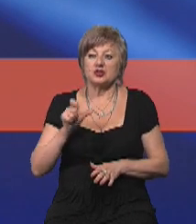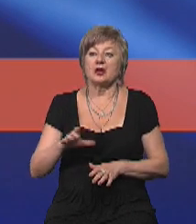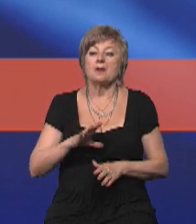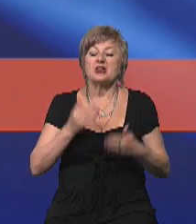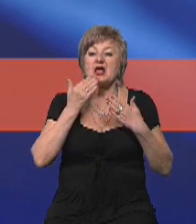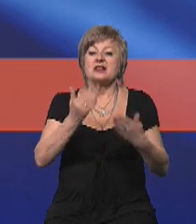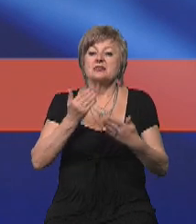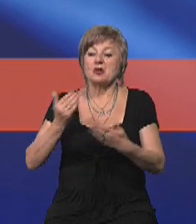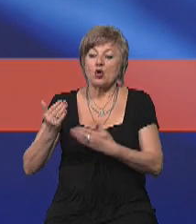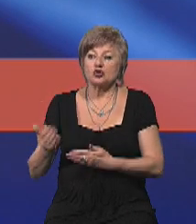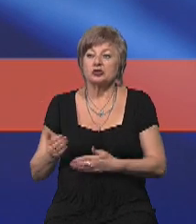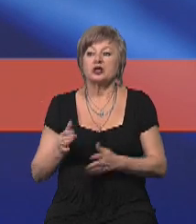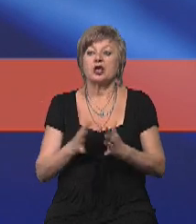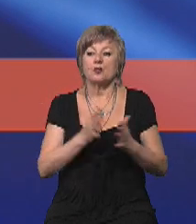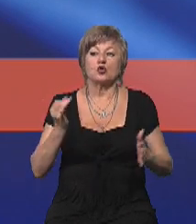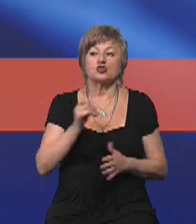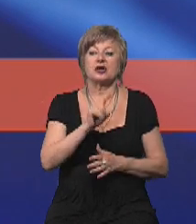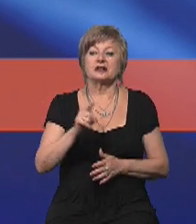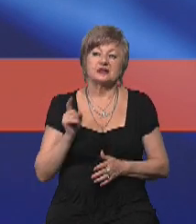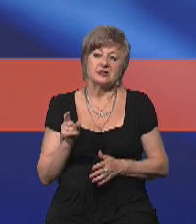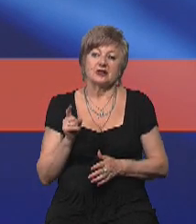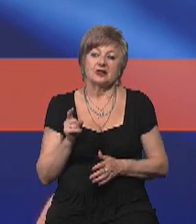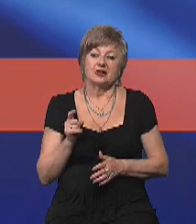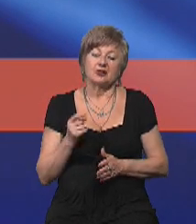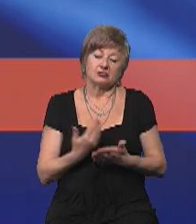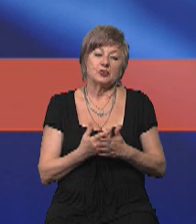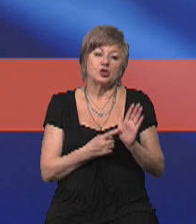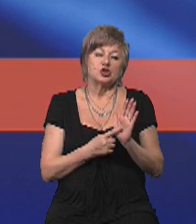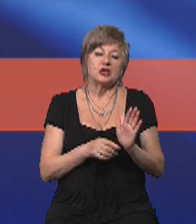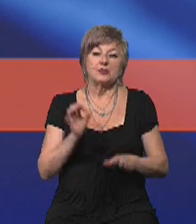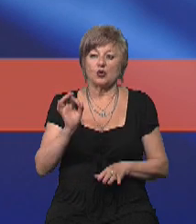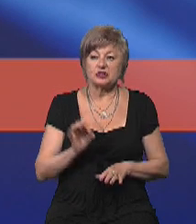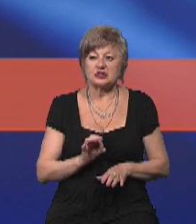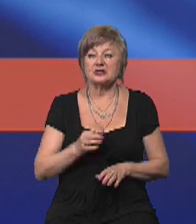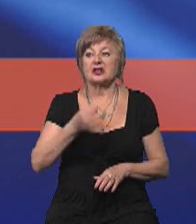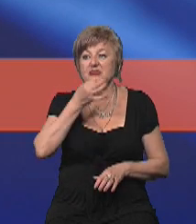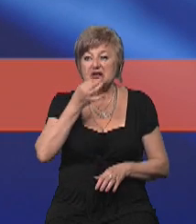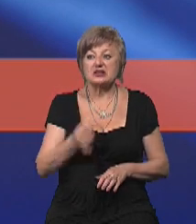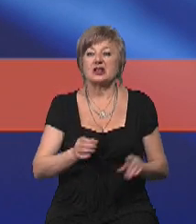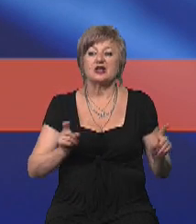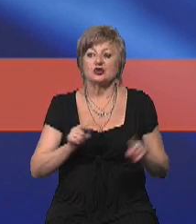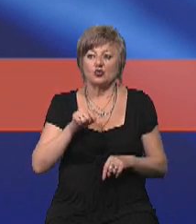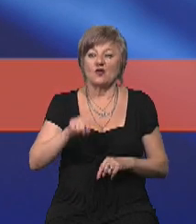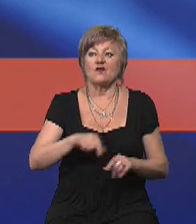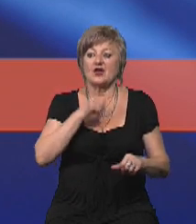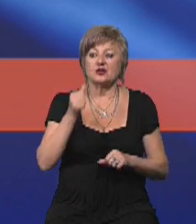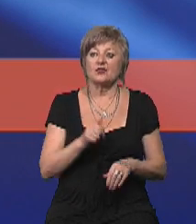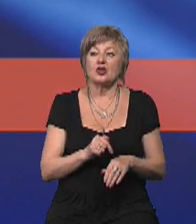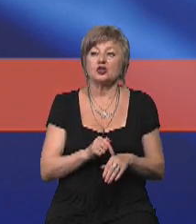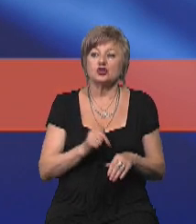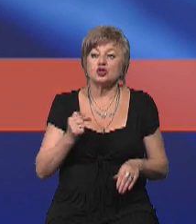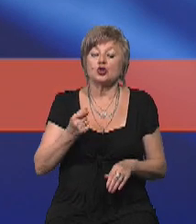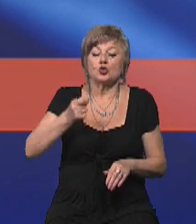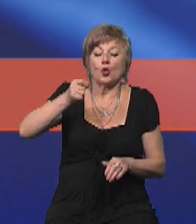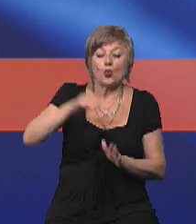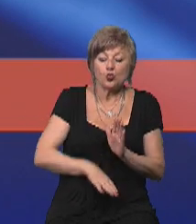опитано. Більшість з них, ну, не знаю, може процентів 60, розказало, що вони цього року відчувають себе